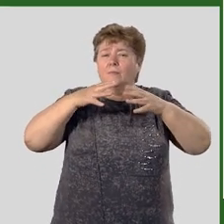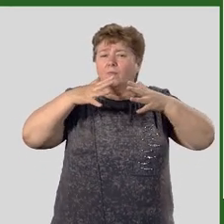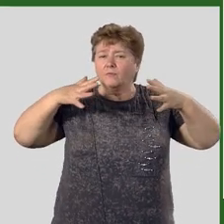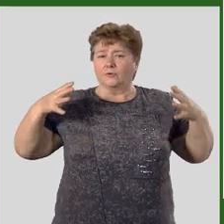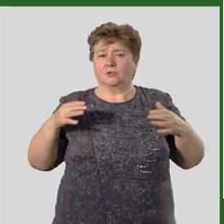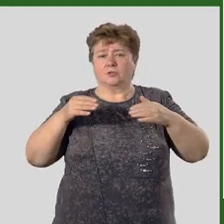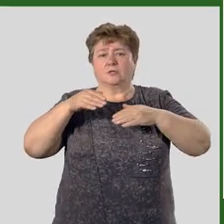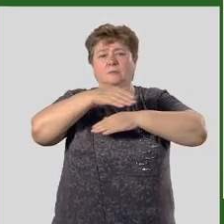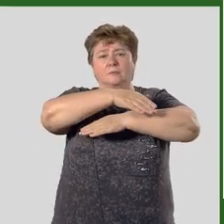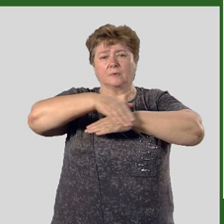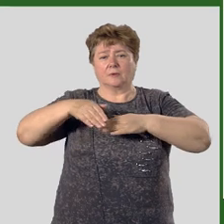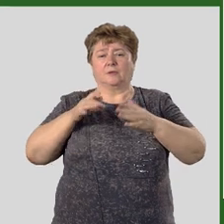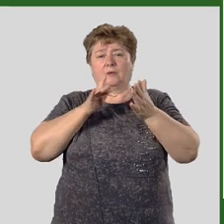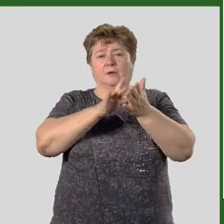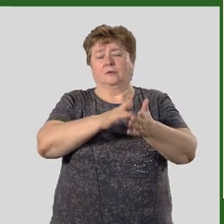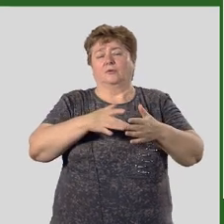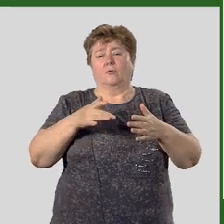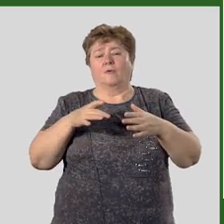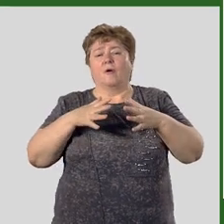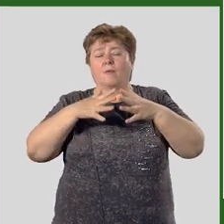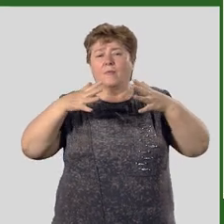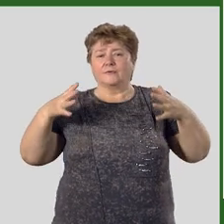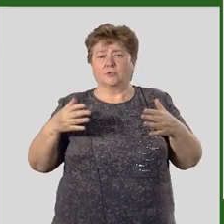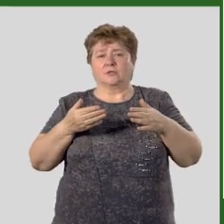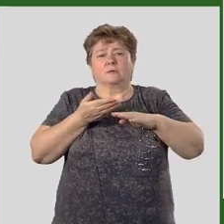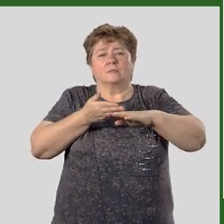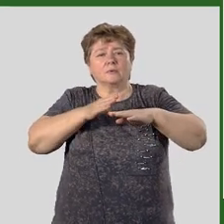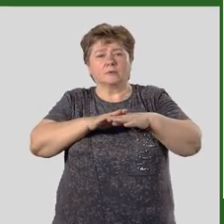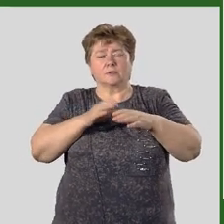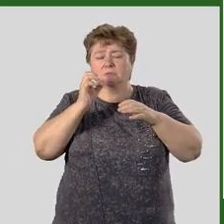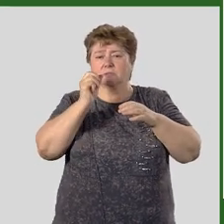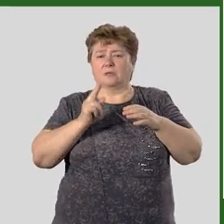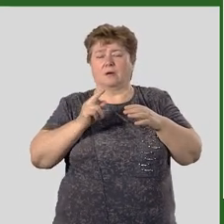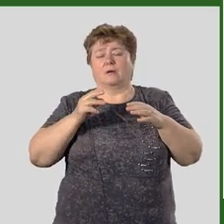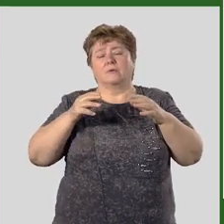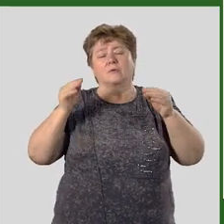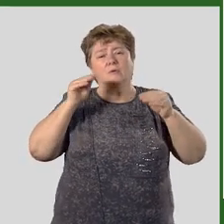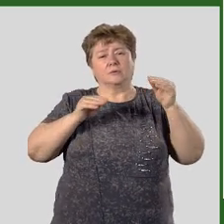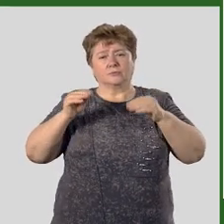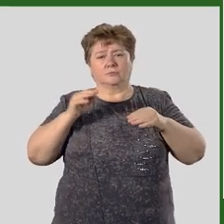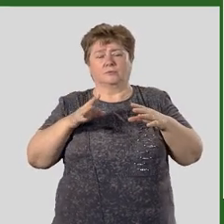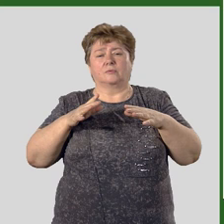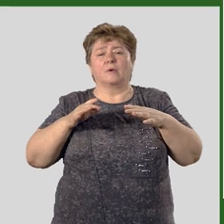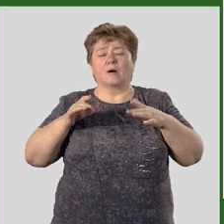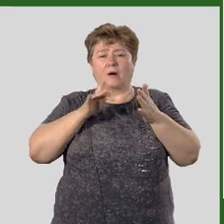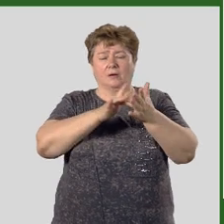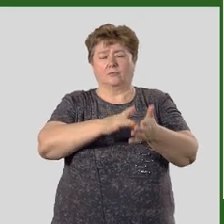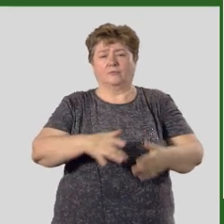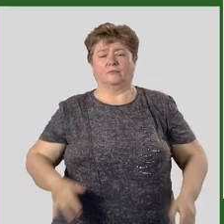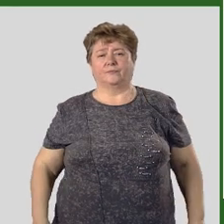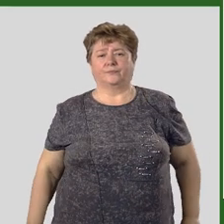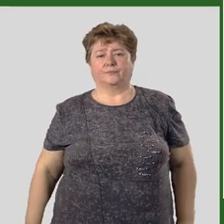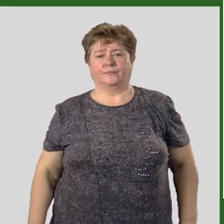на периферии городов, повышением нагрузки на социальную инфраструктуру городов.